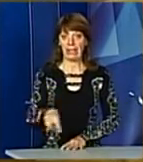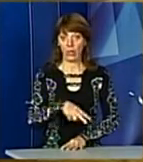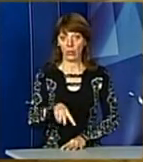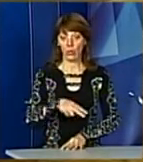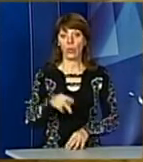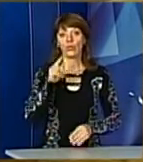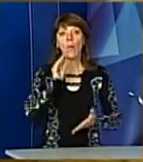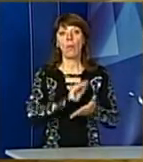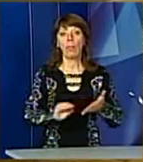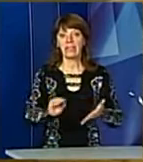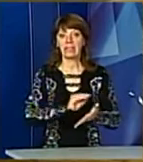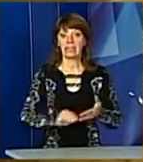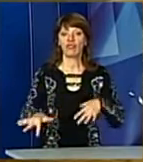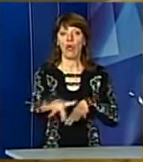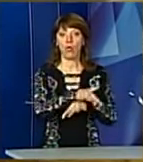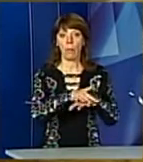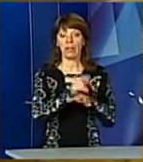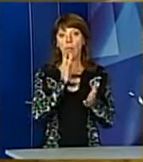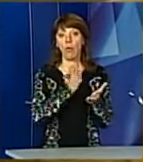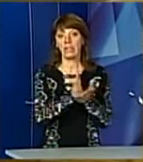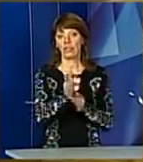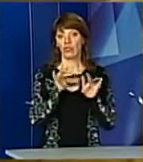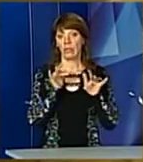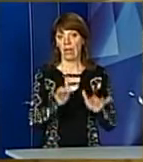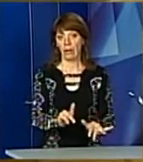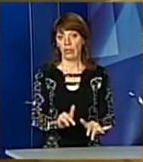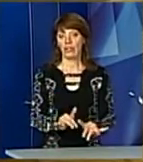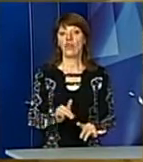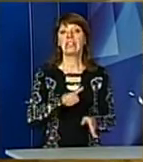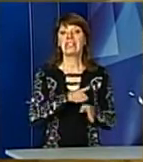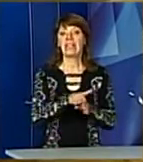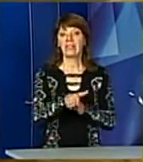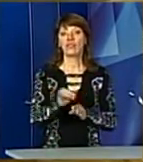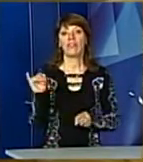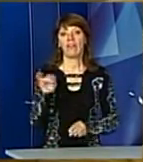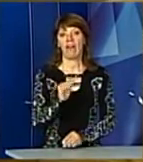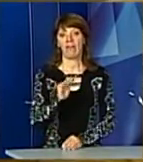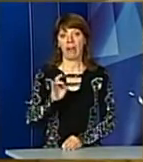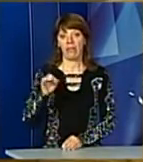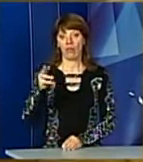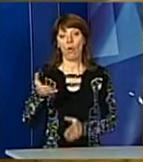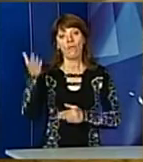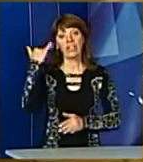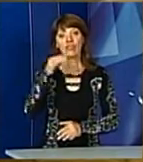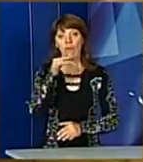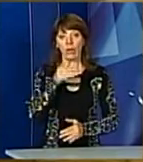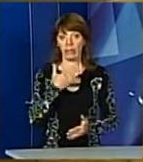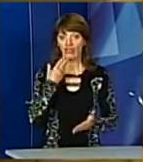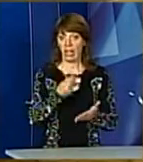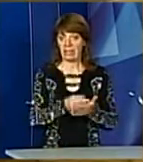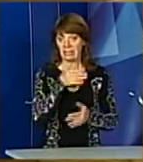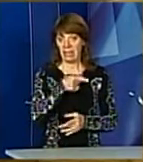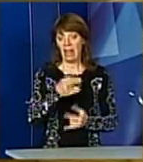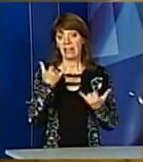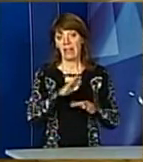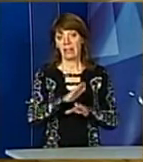літературною, публіцистичною, громадською, політичною діяльністю здійснював Іван Франко в свої часи, як не дивно,